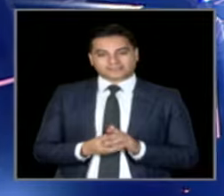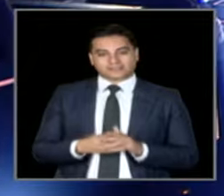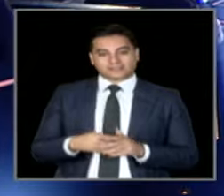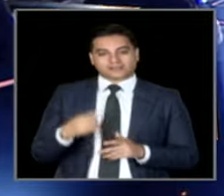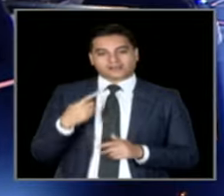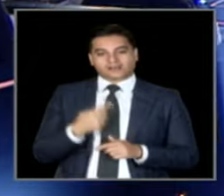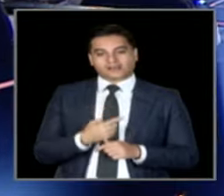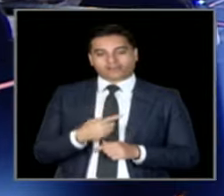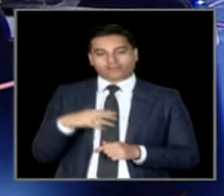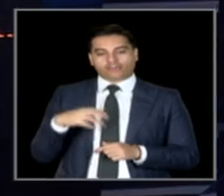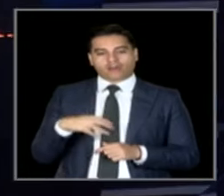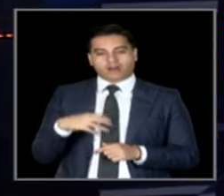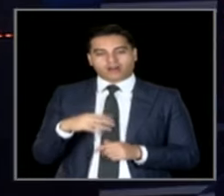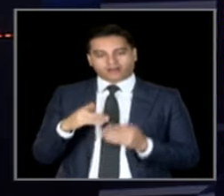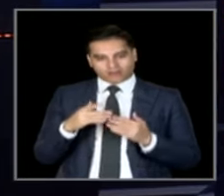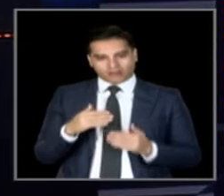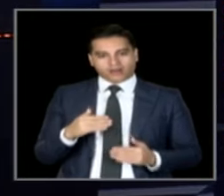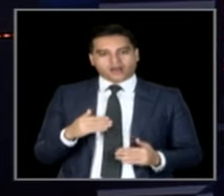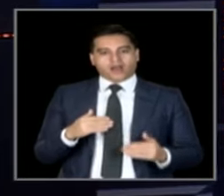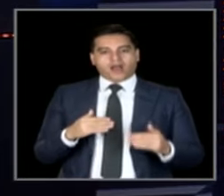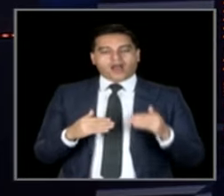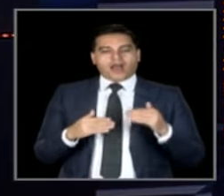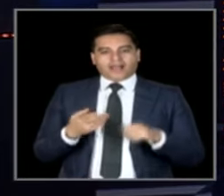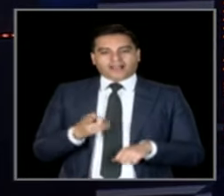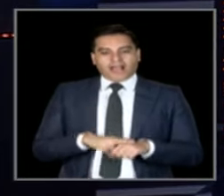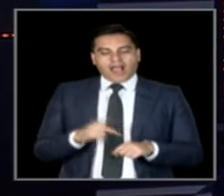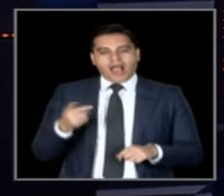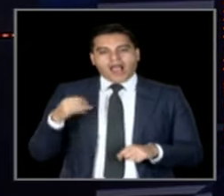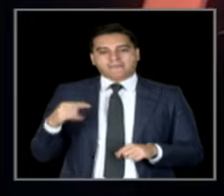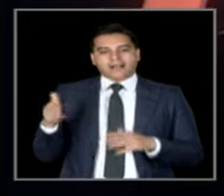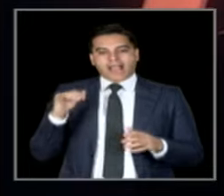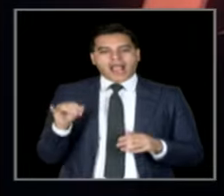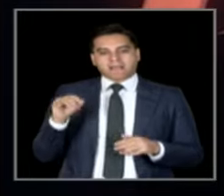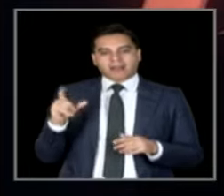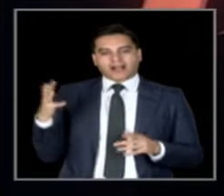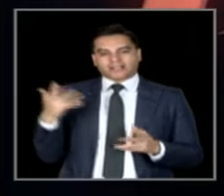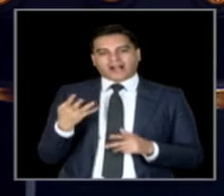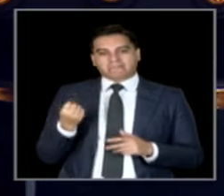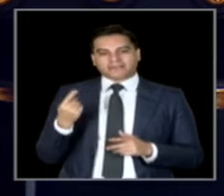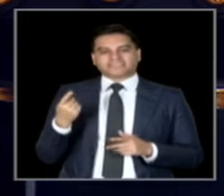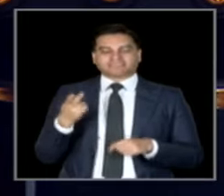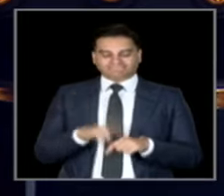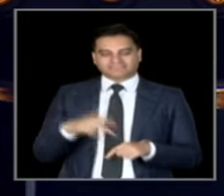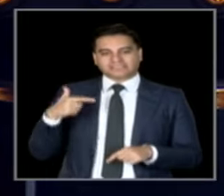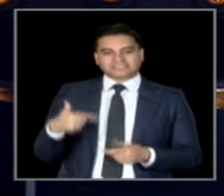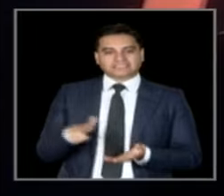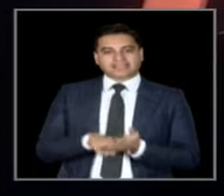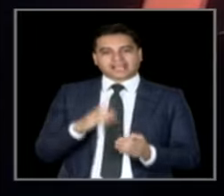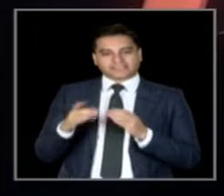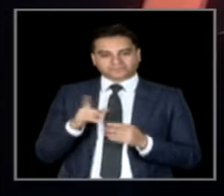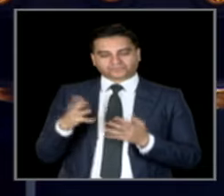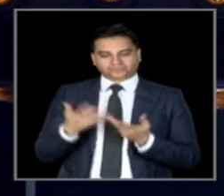وجامعة القاهرة تقدمت مرة تانية. أحمد أيمن كنتوا كام؟ 45. وست إجابات